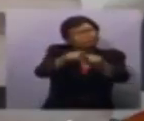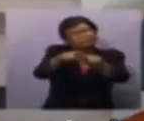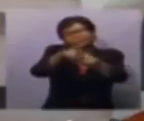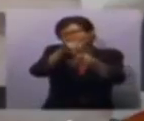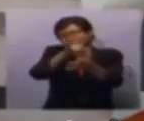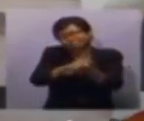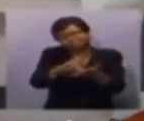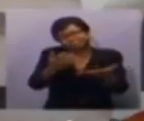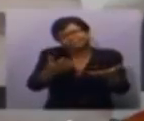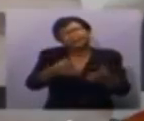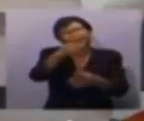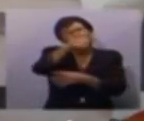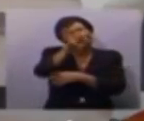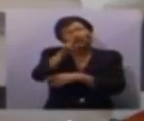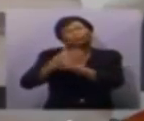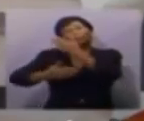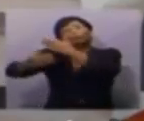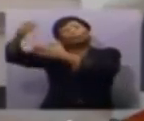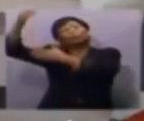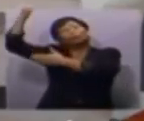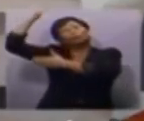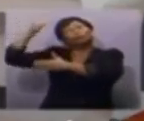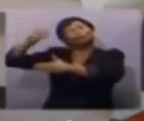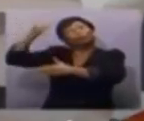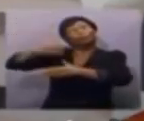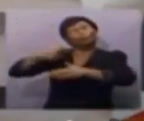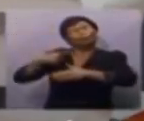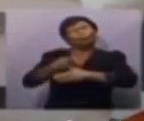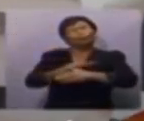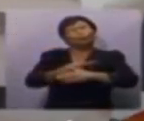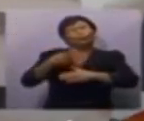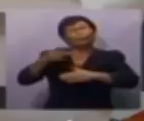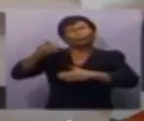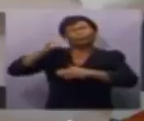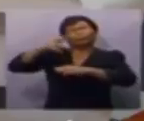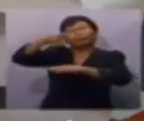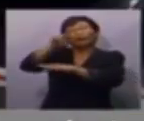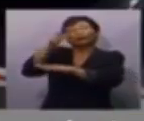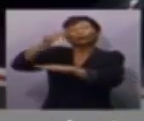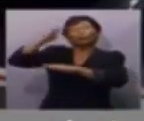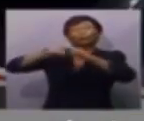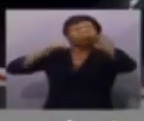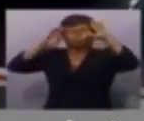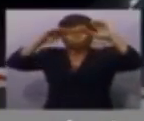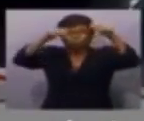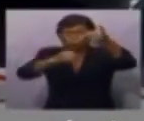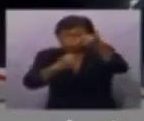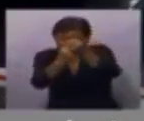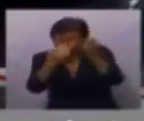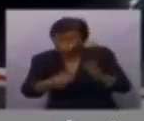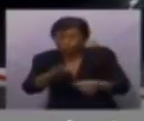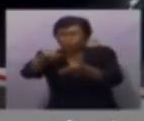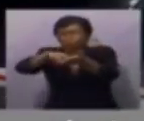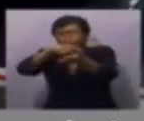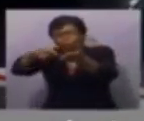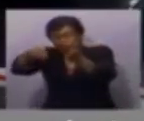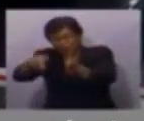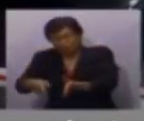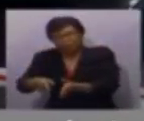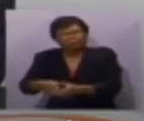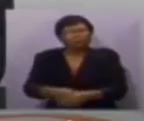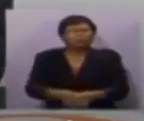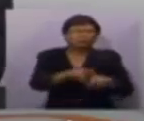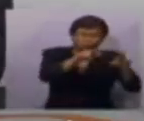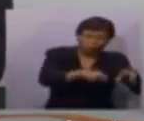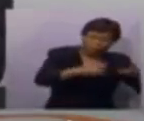sama. Seperti PRU sebelum ini, pastinya tumpuan bukan saja penyokong, pengundi, seluruh. Bukan saja